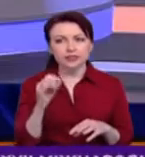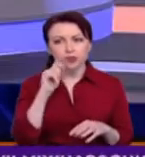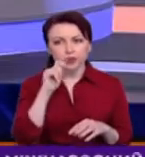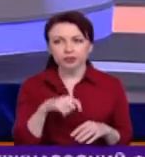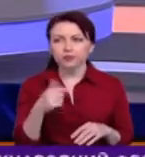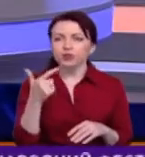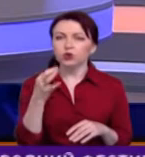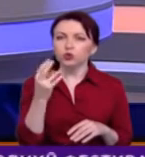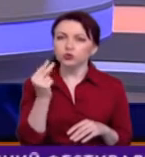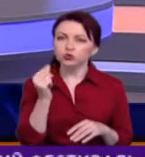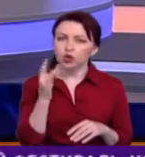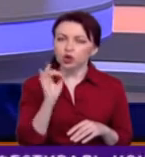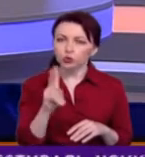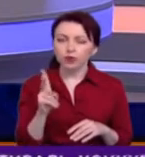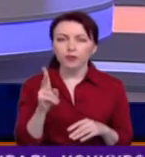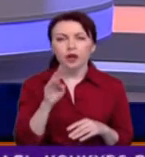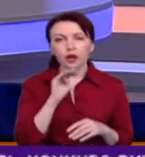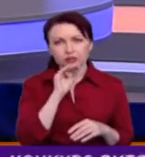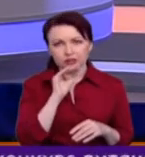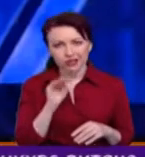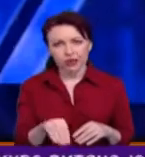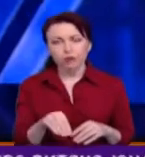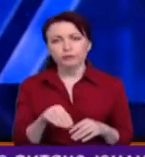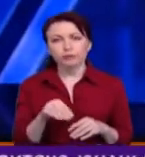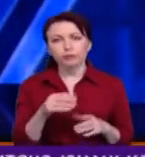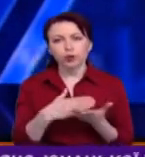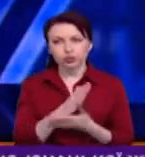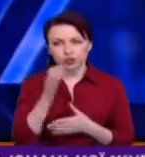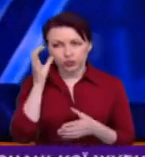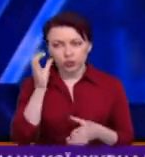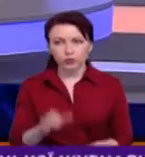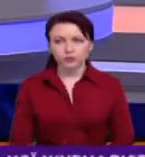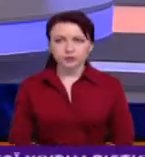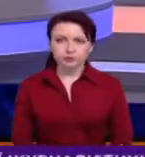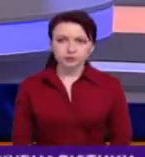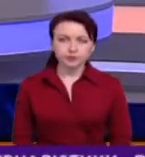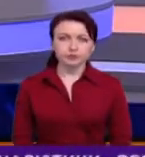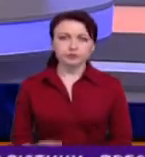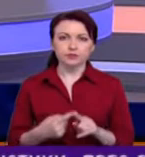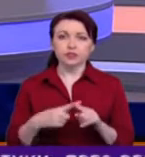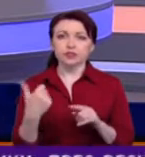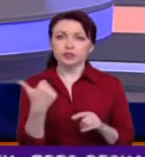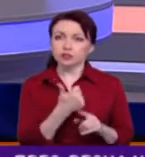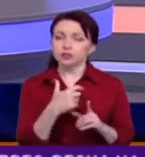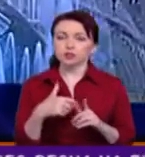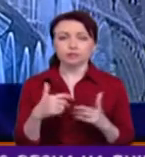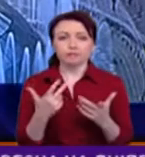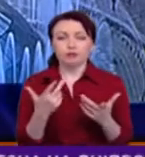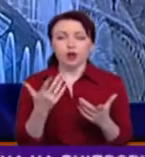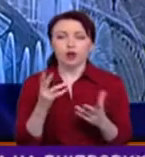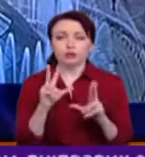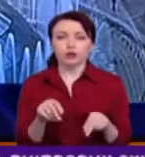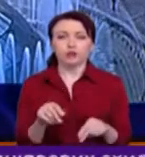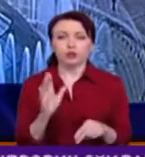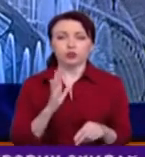Валерій Гончарук, кандидат політичних наук. Пане Валерію, добрий вечір. Шановні, насправді цей тиждень, ну, обіцяв самого початку бути